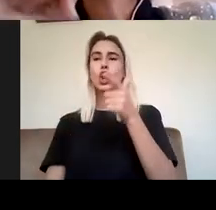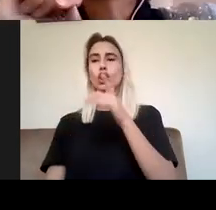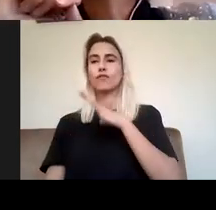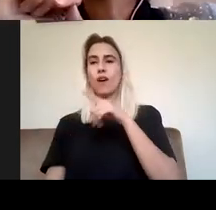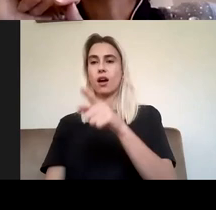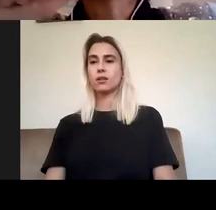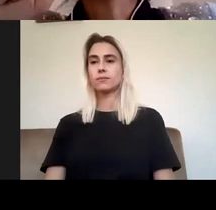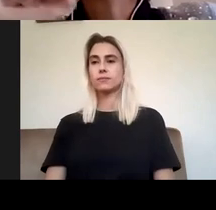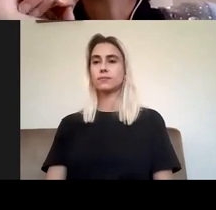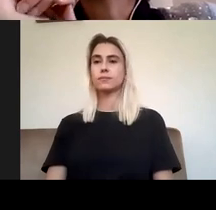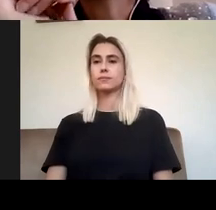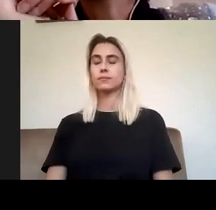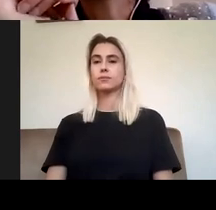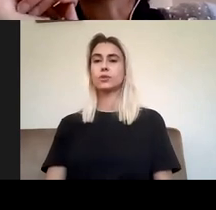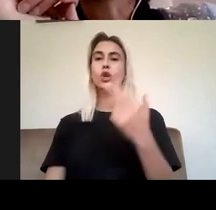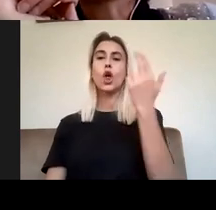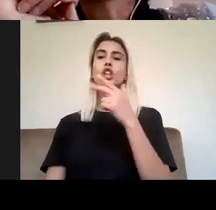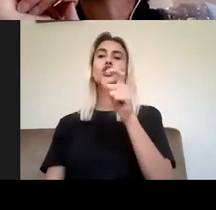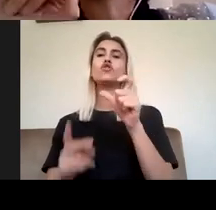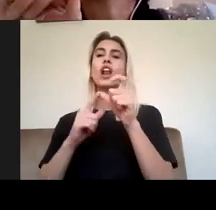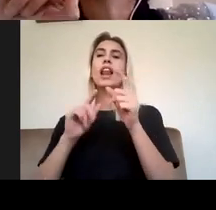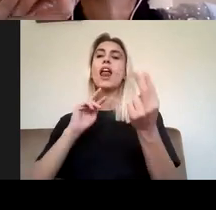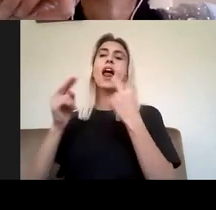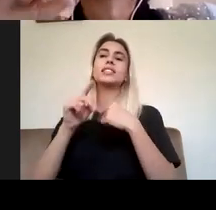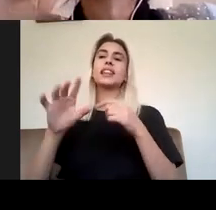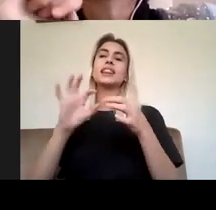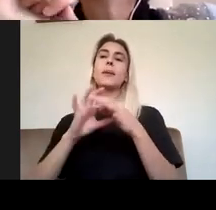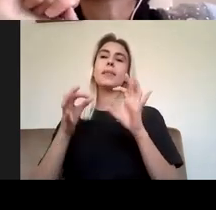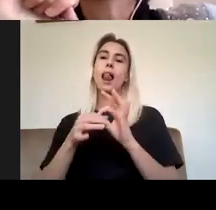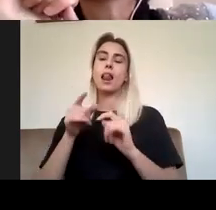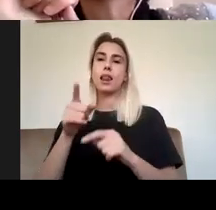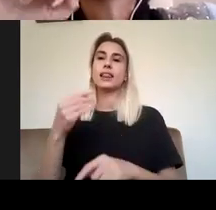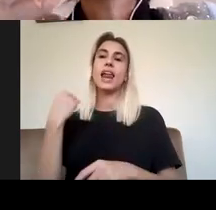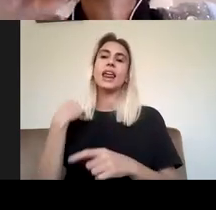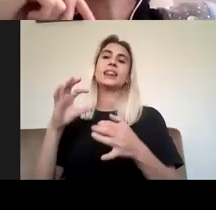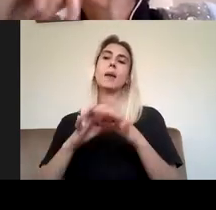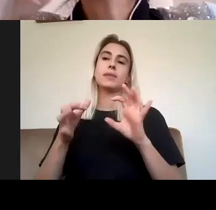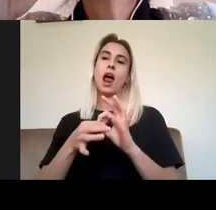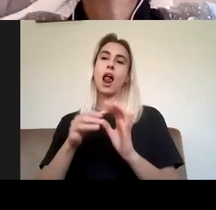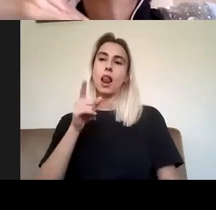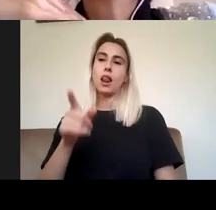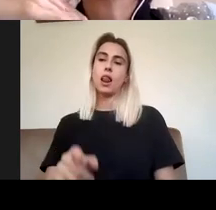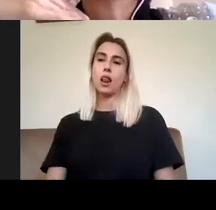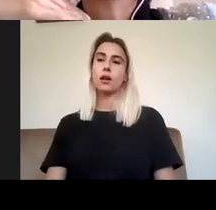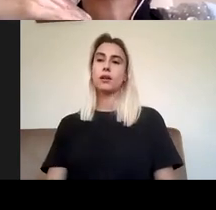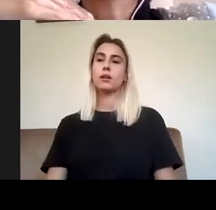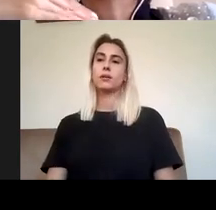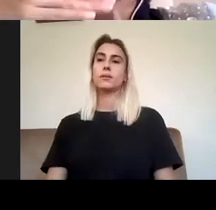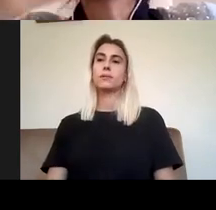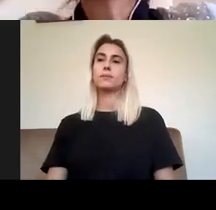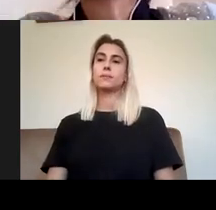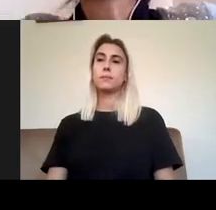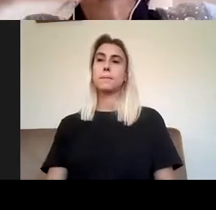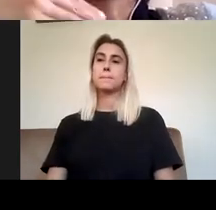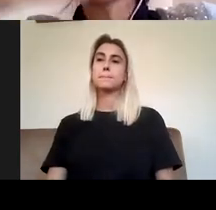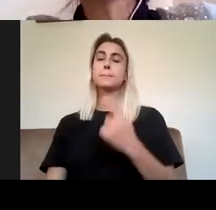Bu görüntüde de bir şehirler arası terminal. Bu şehirler arası terminal yeni bir terminal. Ve gördüğünüz gibi